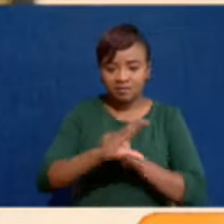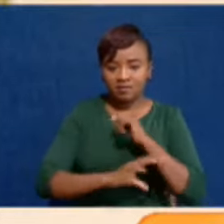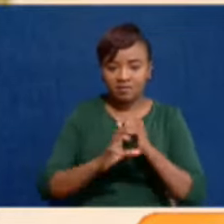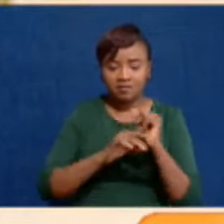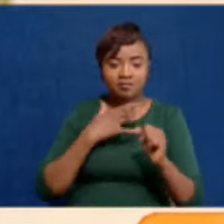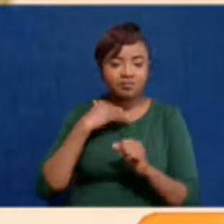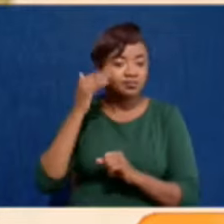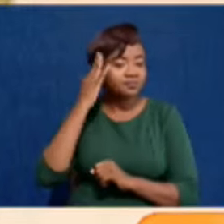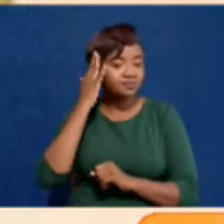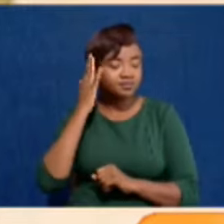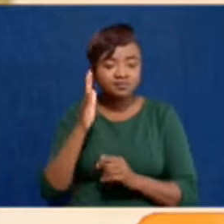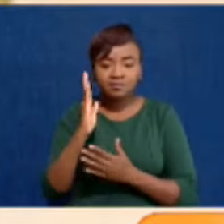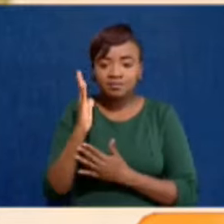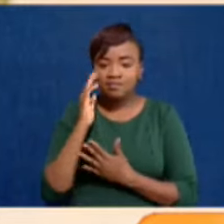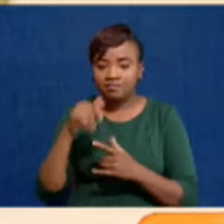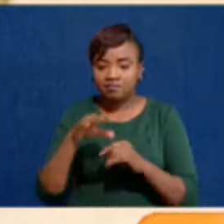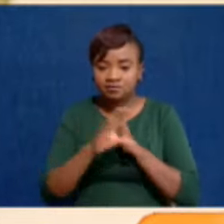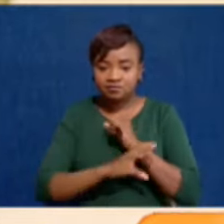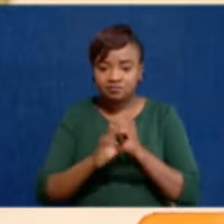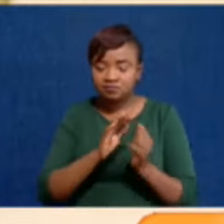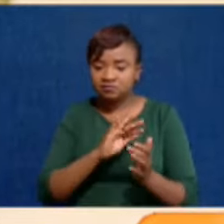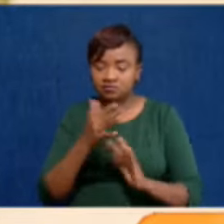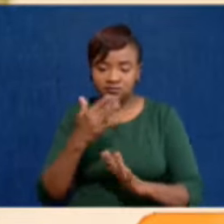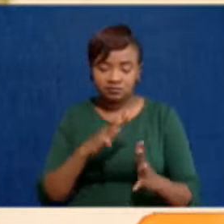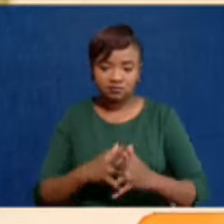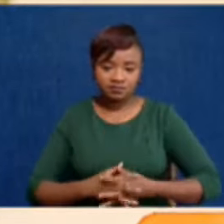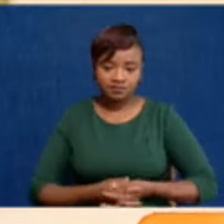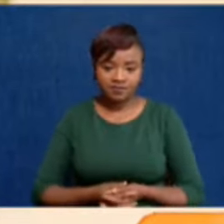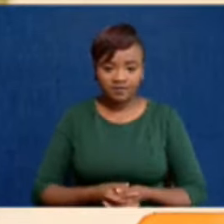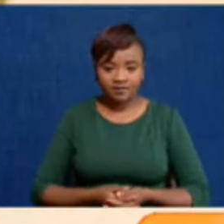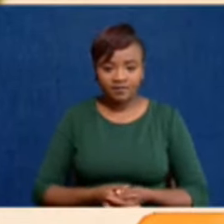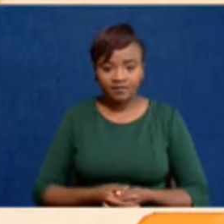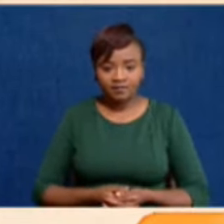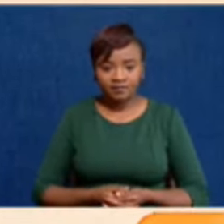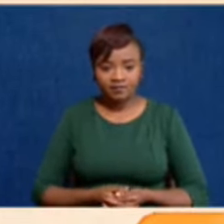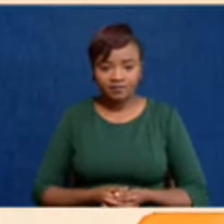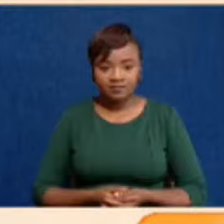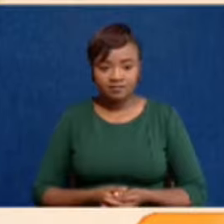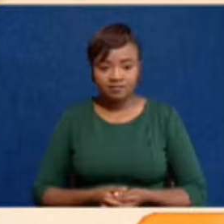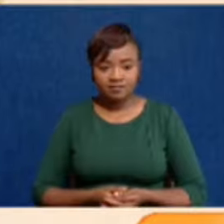mstakabali wa usalama nchini Kenya. Ode Francis, Runinga ya Citizen, Nairobi.